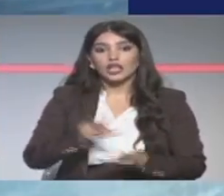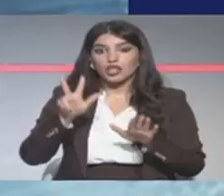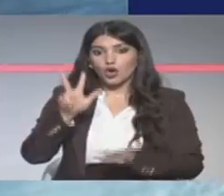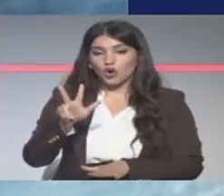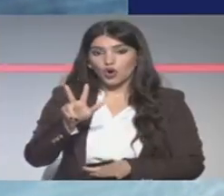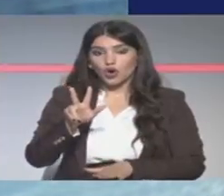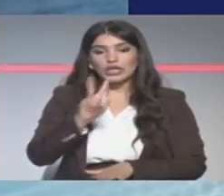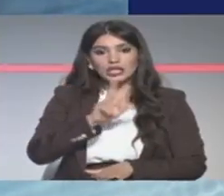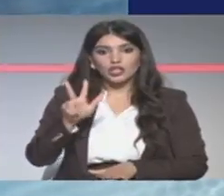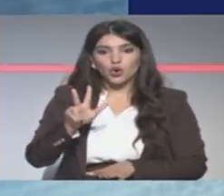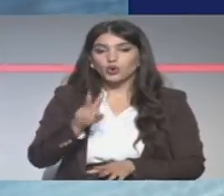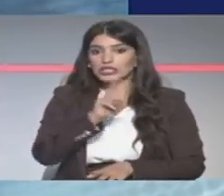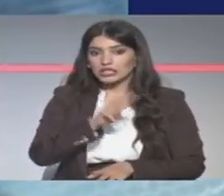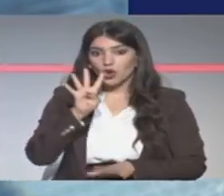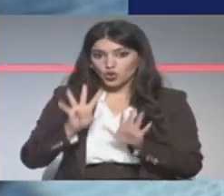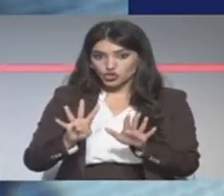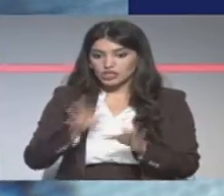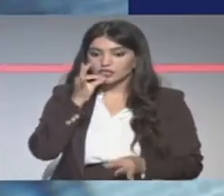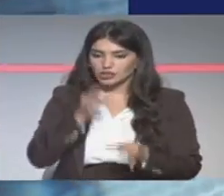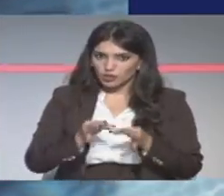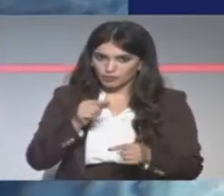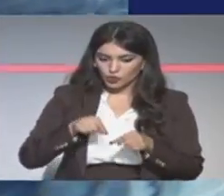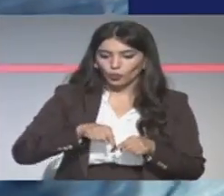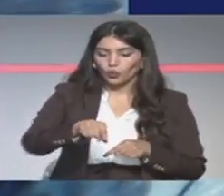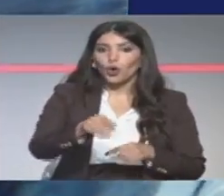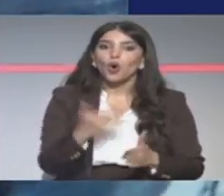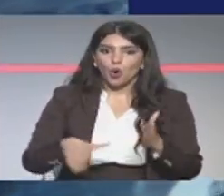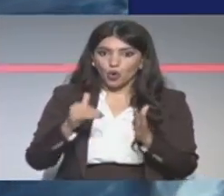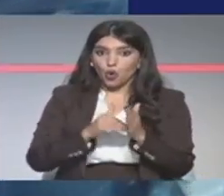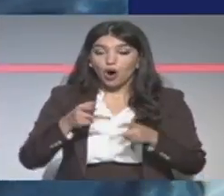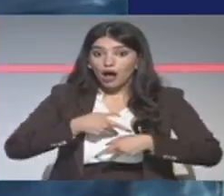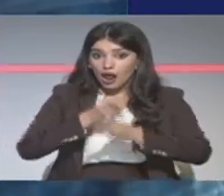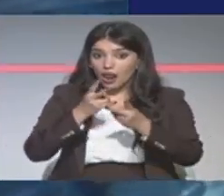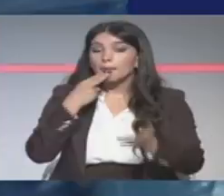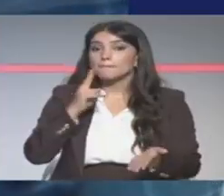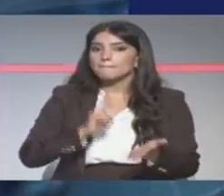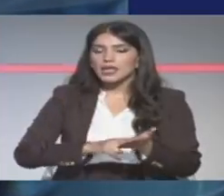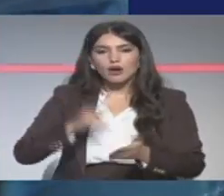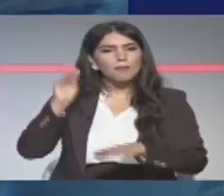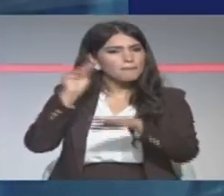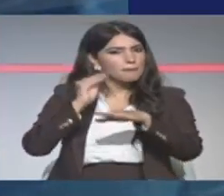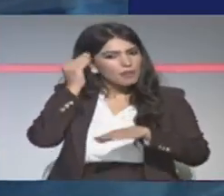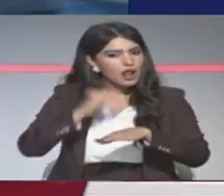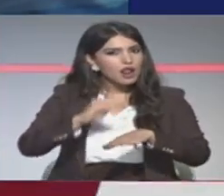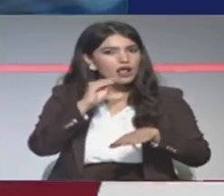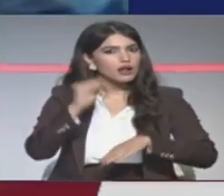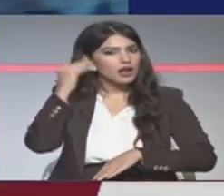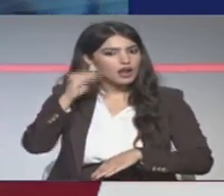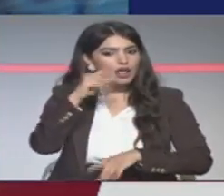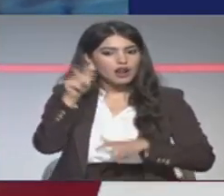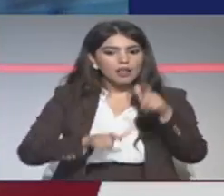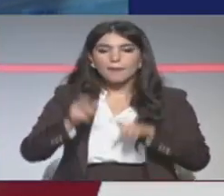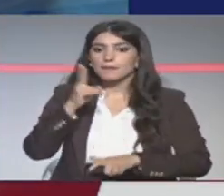والتاسع والعشرين من سبتمبر الجاري. وأضاف البريد التونسي أنه سيتم إعلام الحرفاء المعنيين بتاريخ